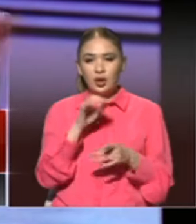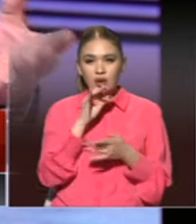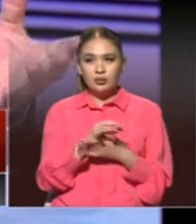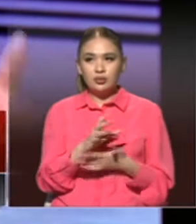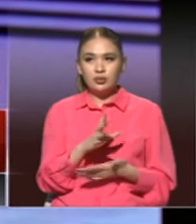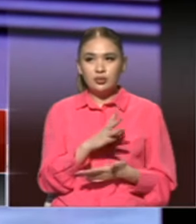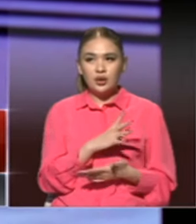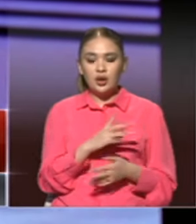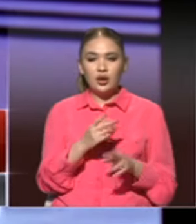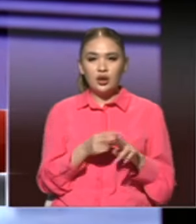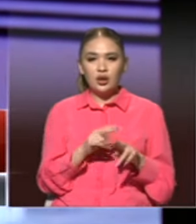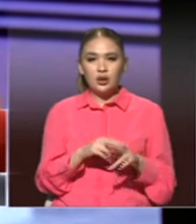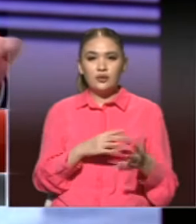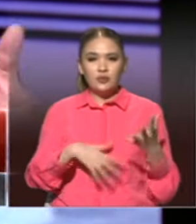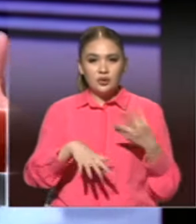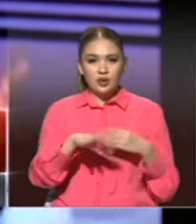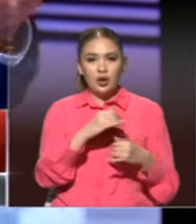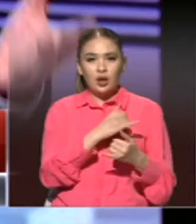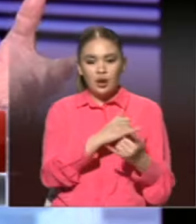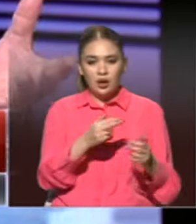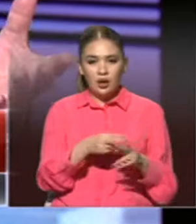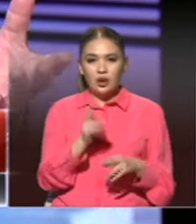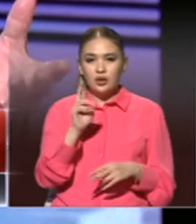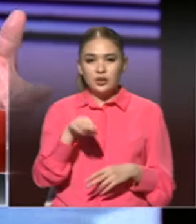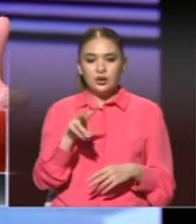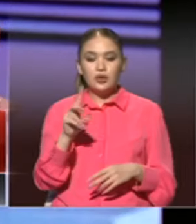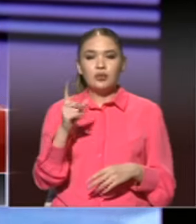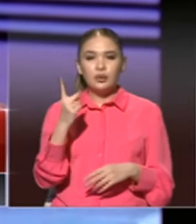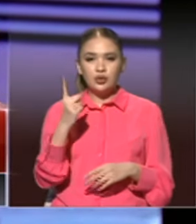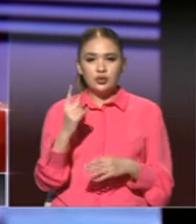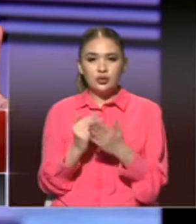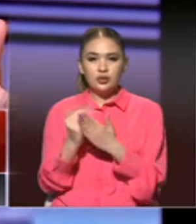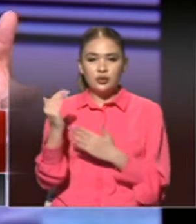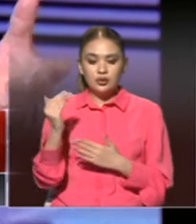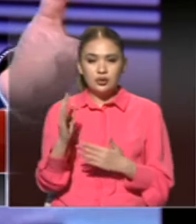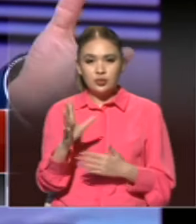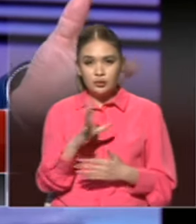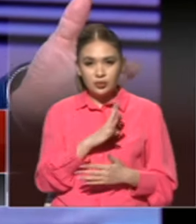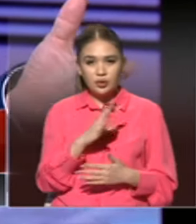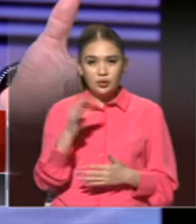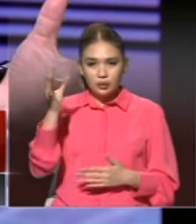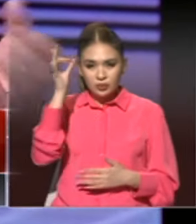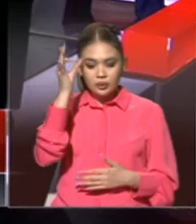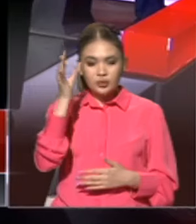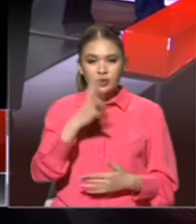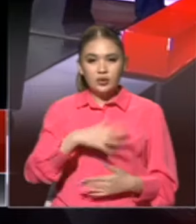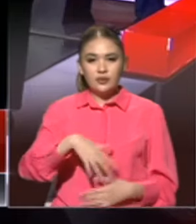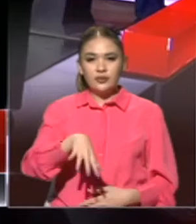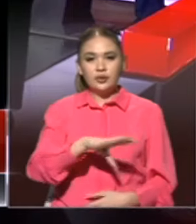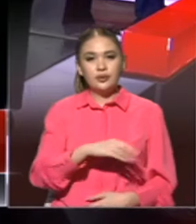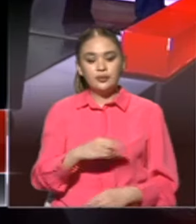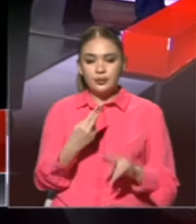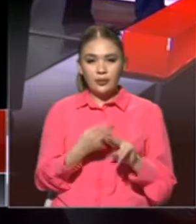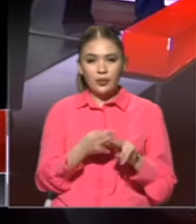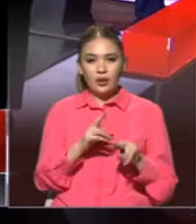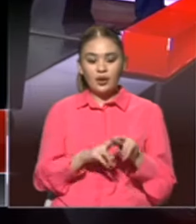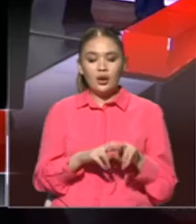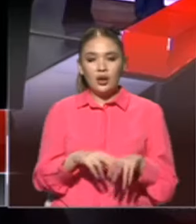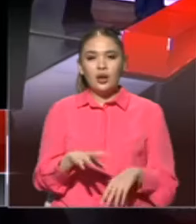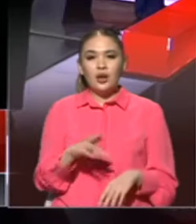барлық мектепке жағдай жасап жатырмыз? Не КТЛ-дің көрсеткіші жоғары деп? Жоғары болды ғой. Айтыңыздаршы, кім біледі? Сондағы